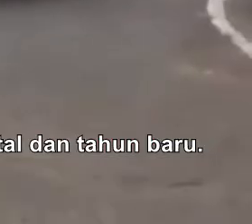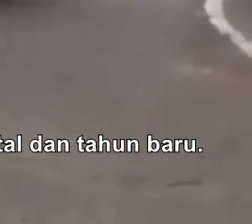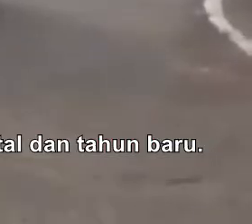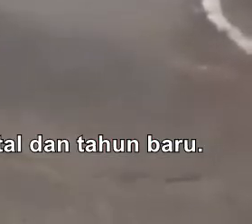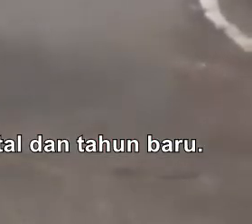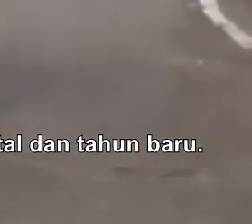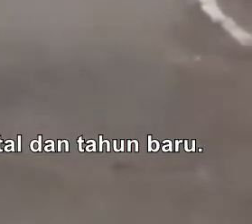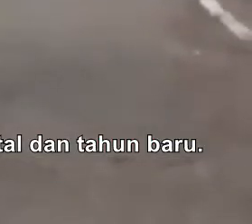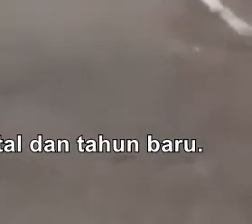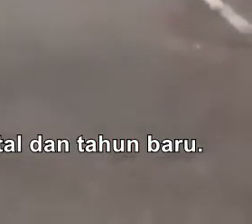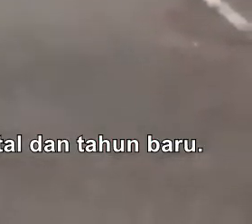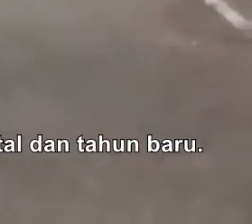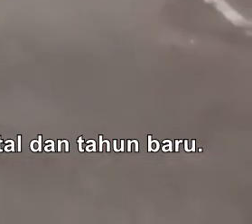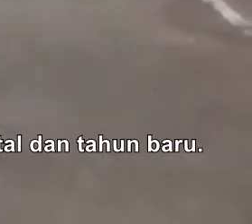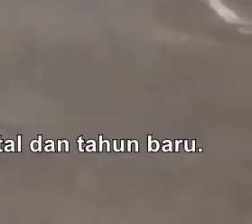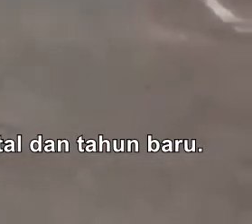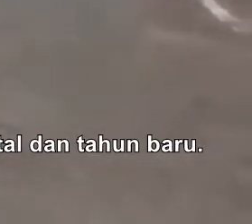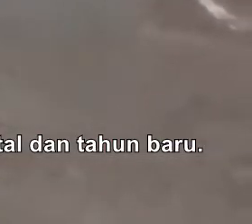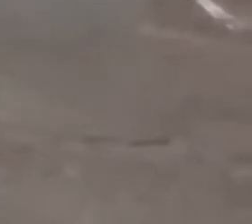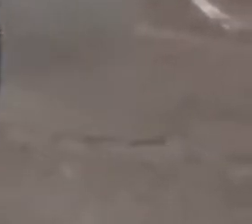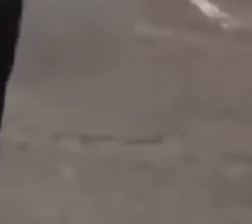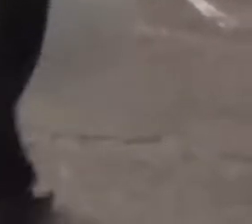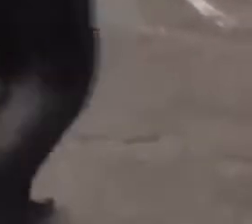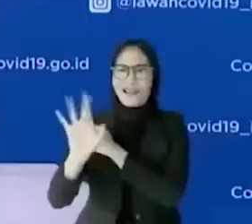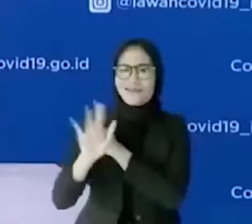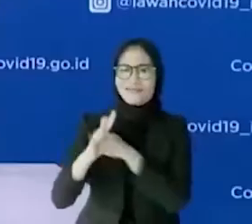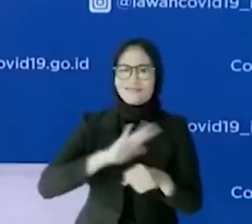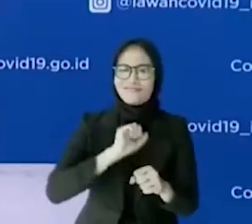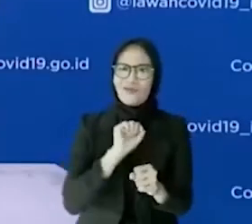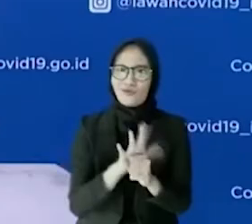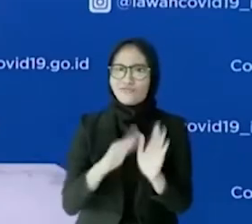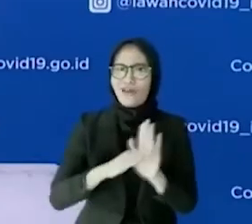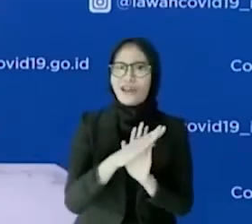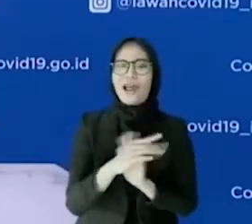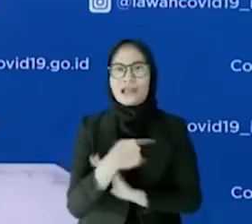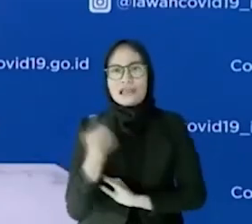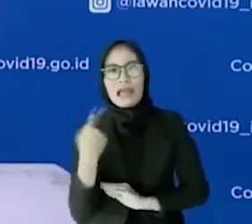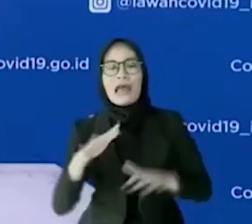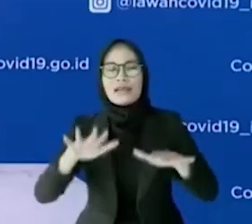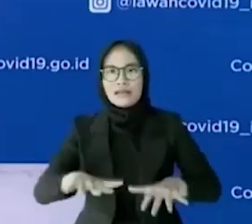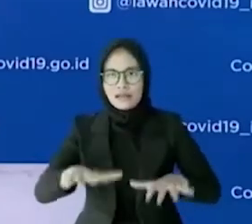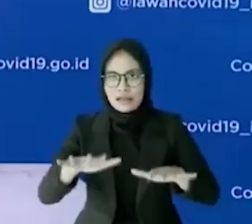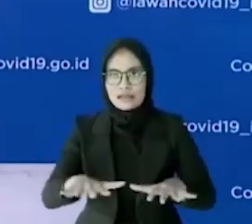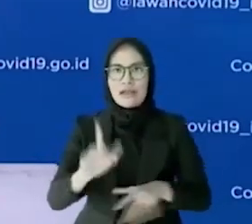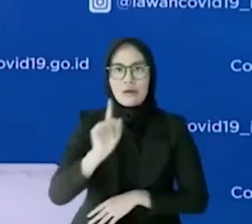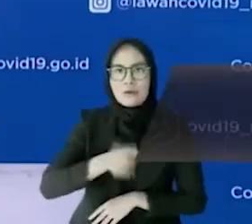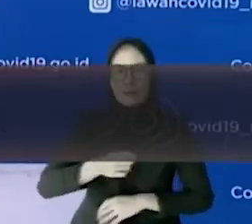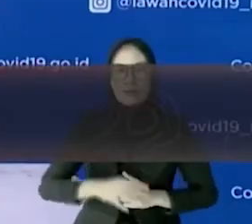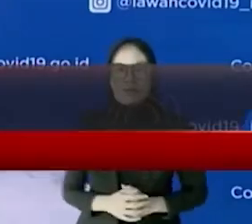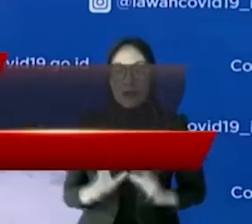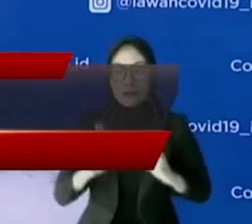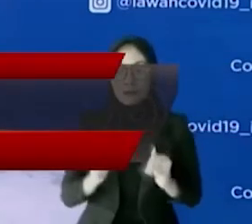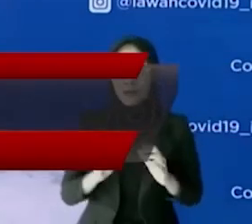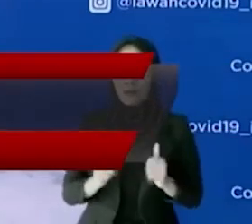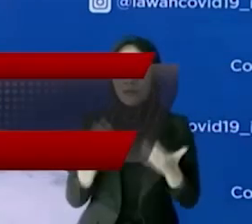berhati-hati dalam menyambut Natal dan Tahun Baru persiapan yang kita harus lakukan adalah